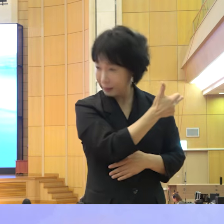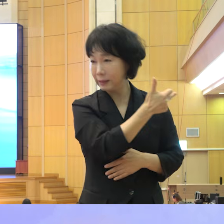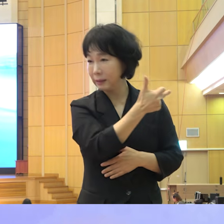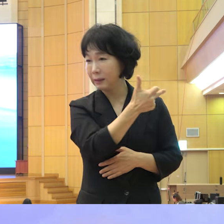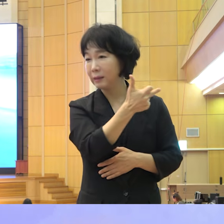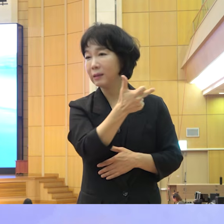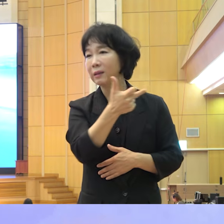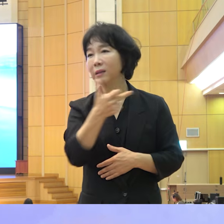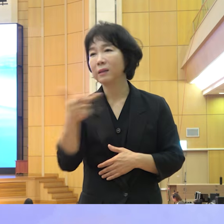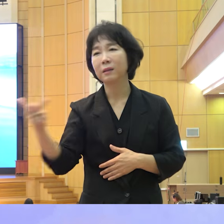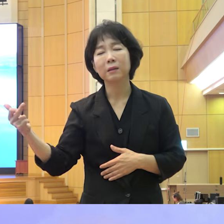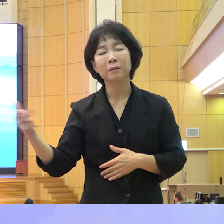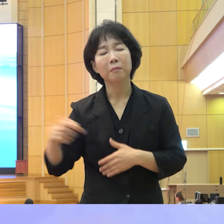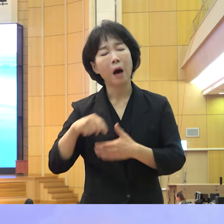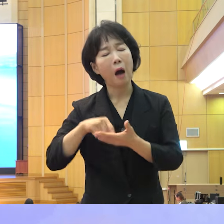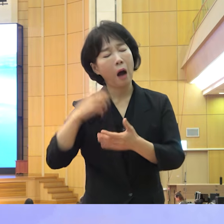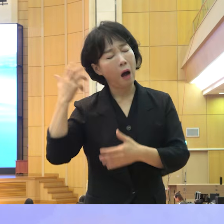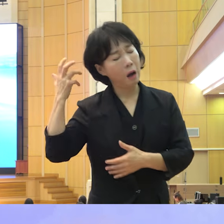큰